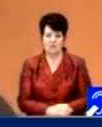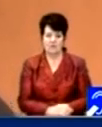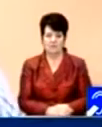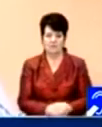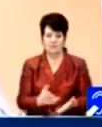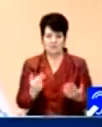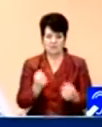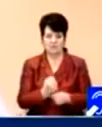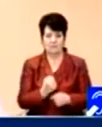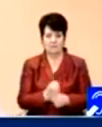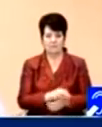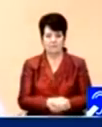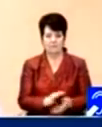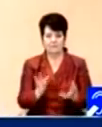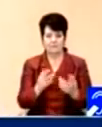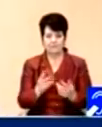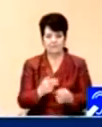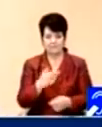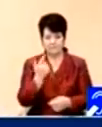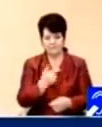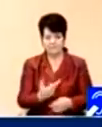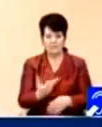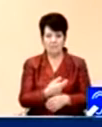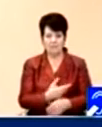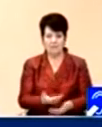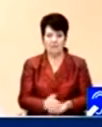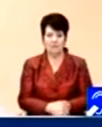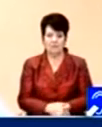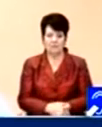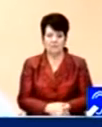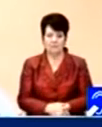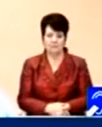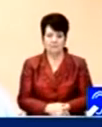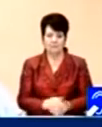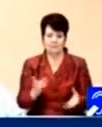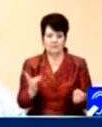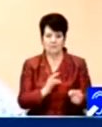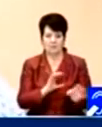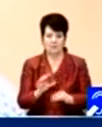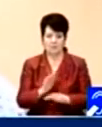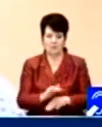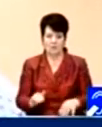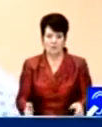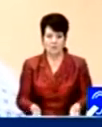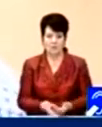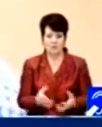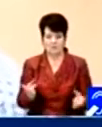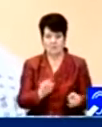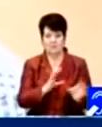Inclusiv și de regiune. Da, sigur. Da, știu, numai decât de una e vaccină, avem grijă pentru trebuie protejați copiii. Dacă nu avem grijă de copii,